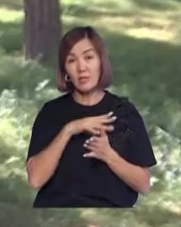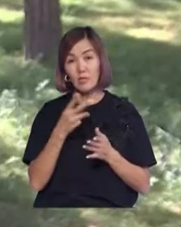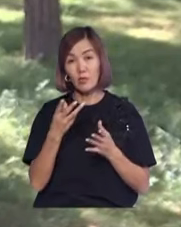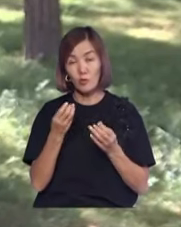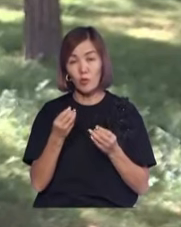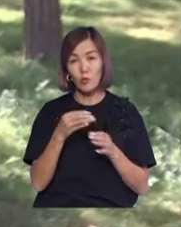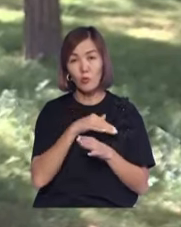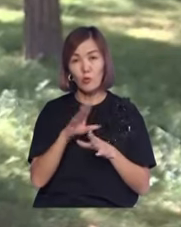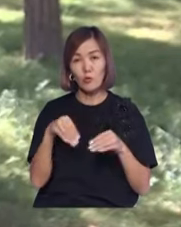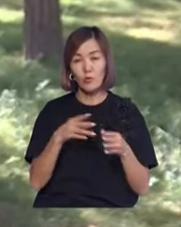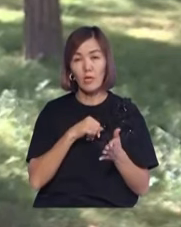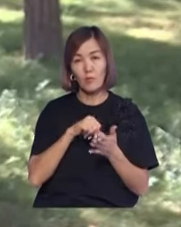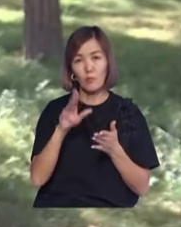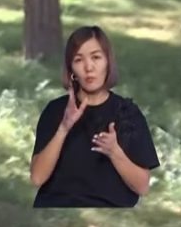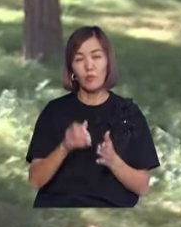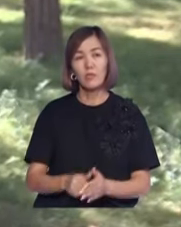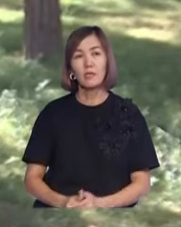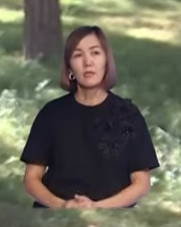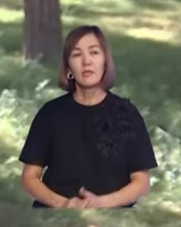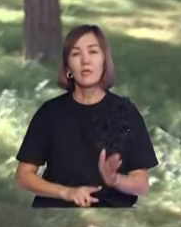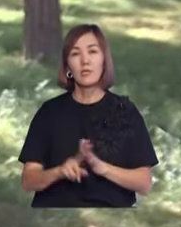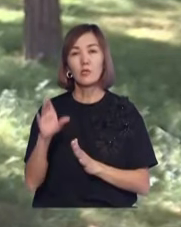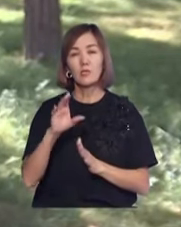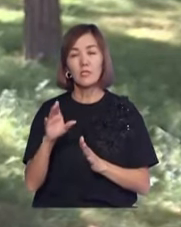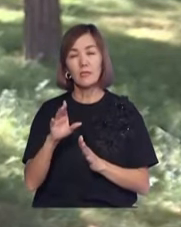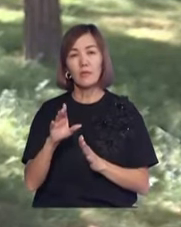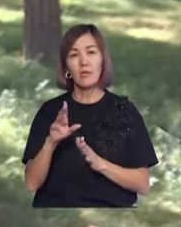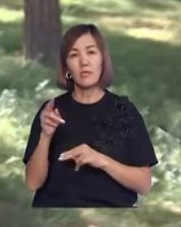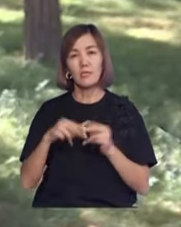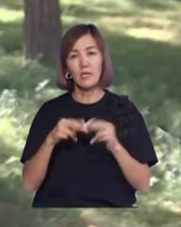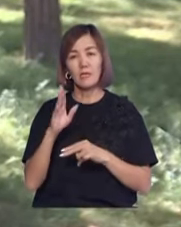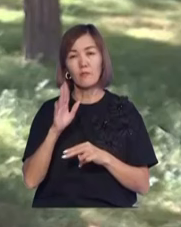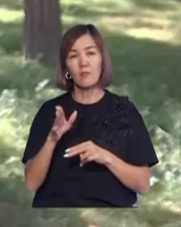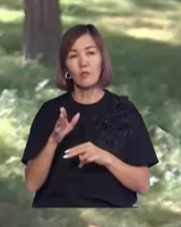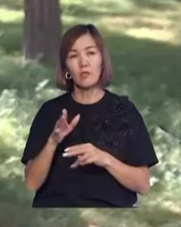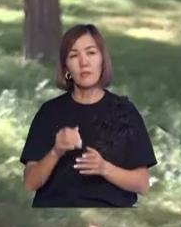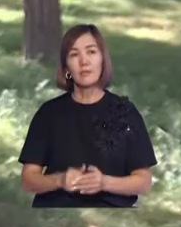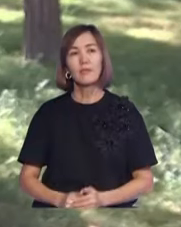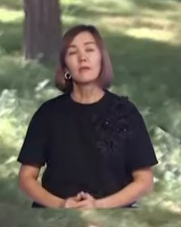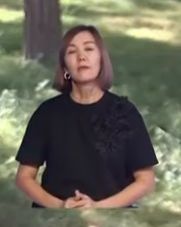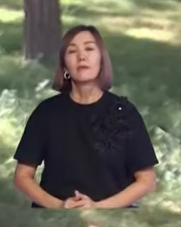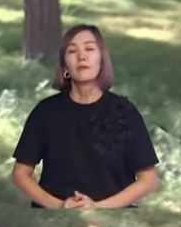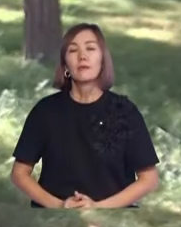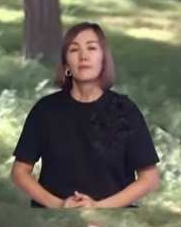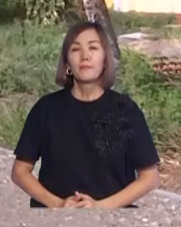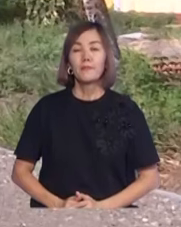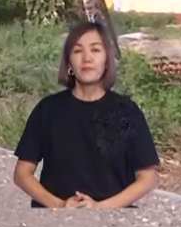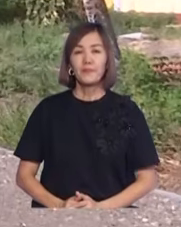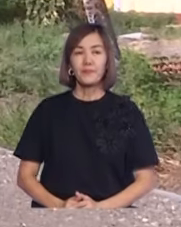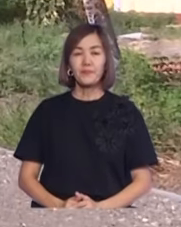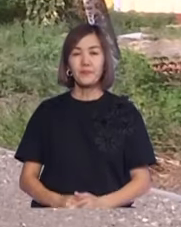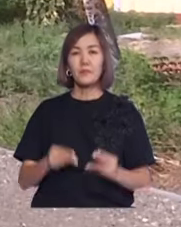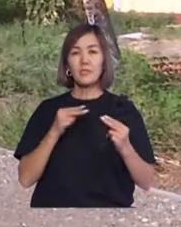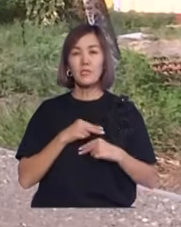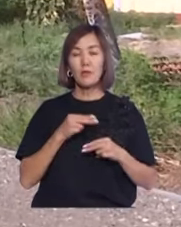одну улицу дали, Бюгамбай. Начнутся в сентябре асфальт ложить, да, работа, асфальтная работа.